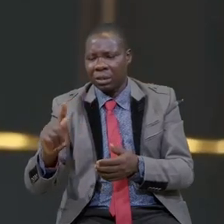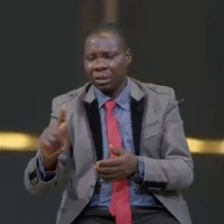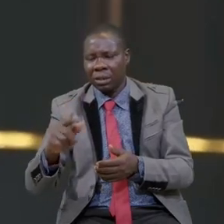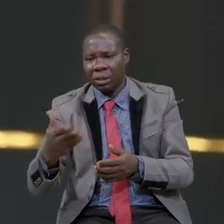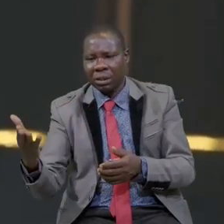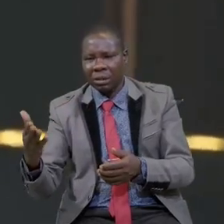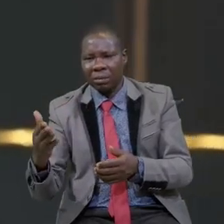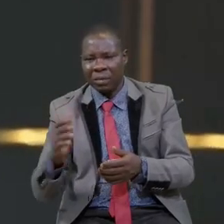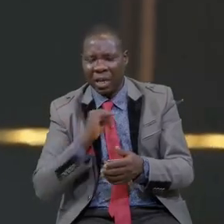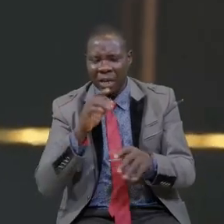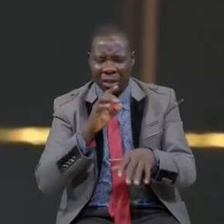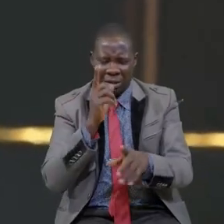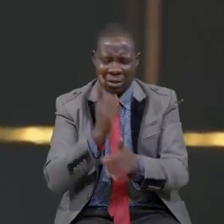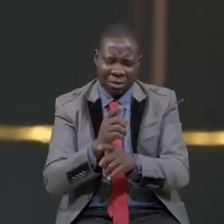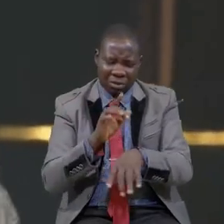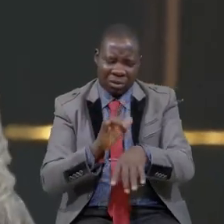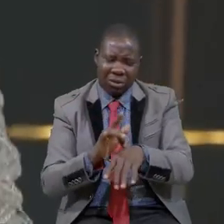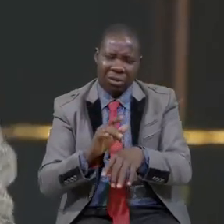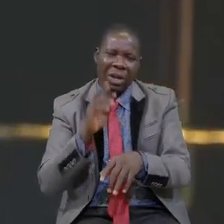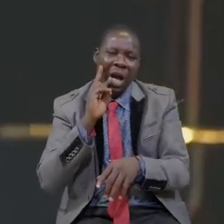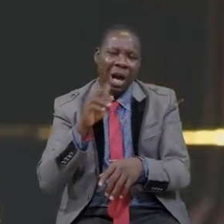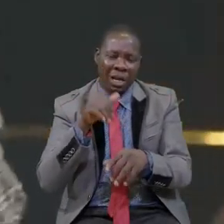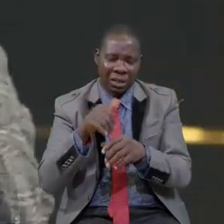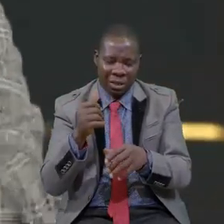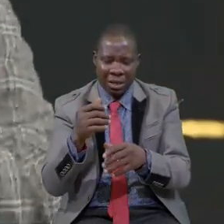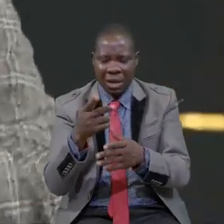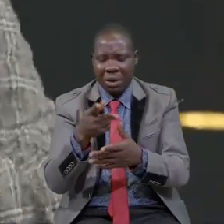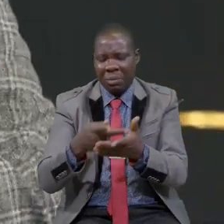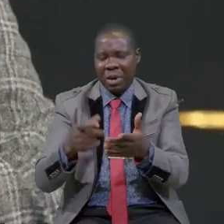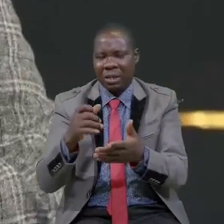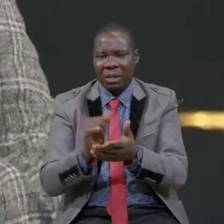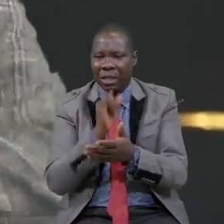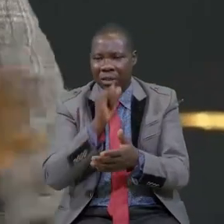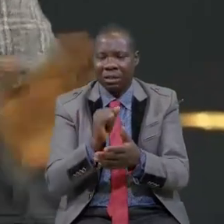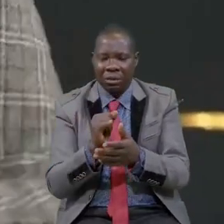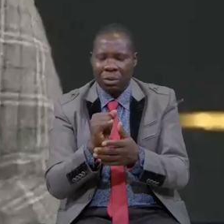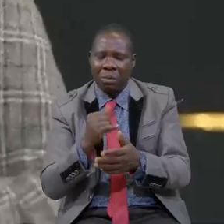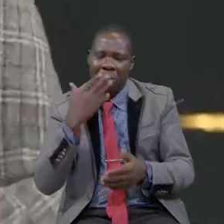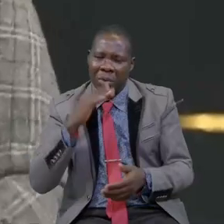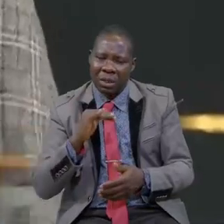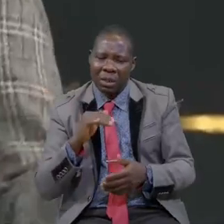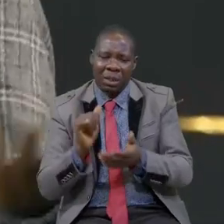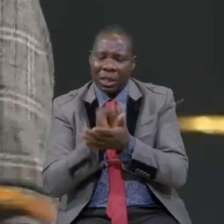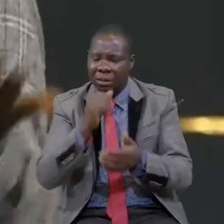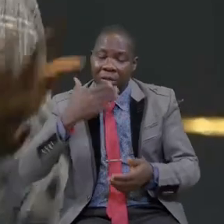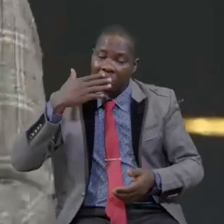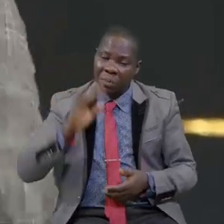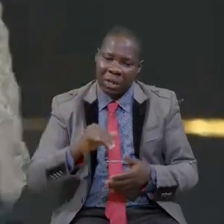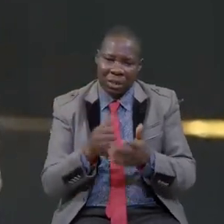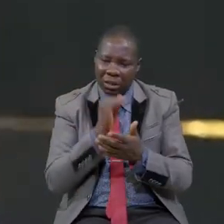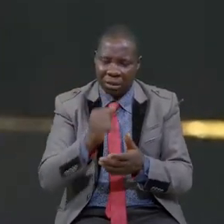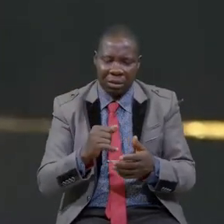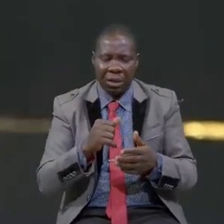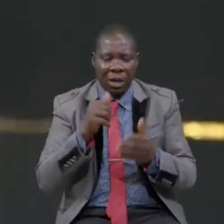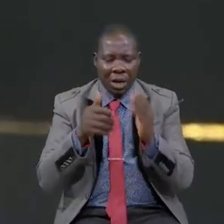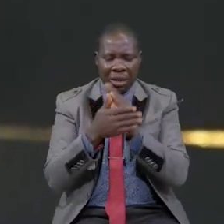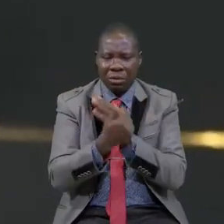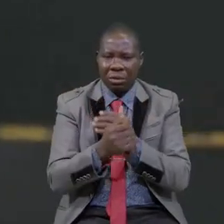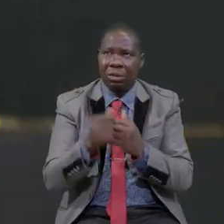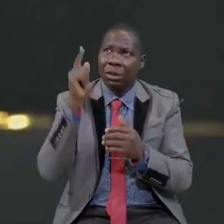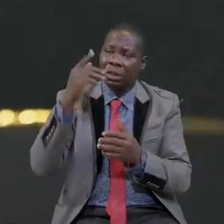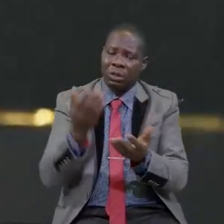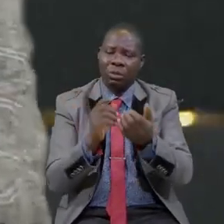Ça, aux yeux de Dieu, c'est la fornication, c'est l'adultère. Il veut que tu sois pardonné. Il veut